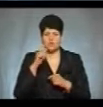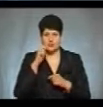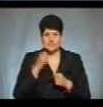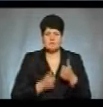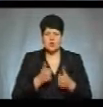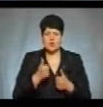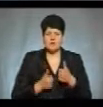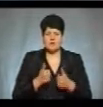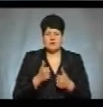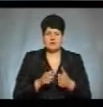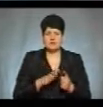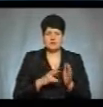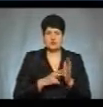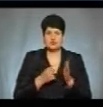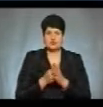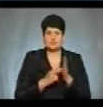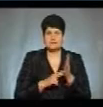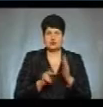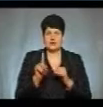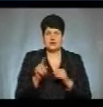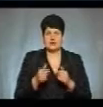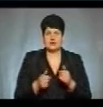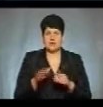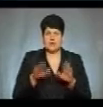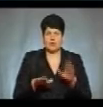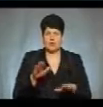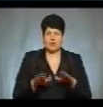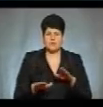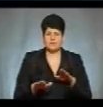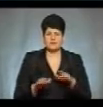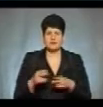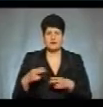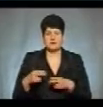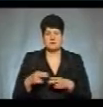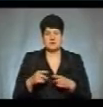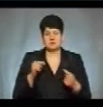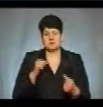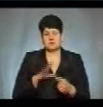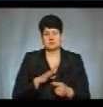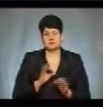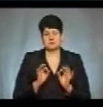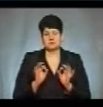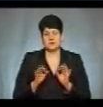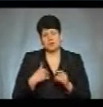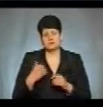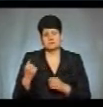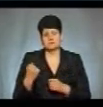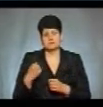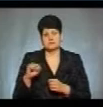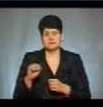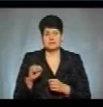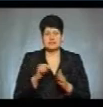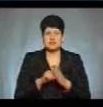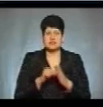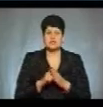у ваговій категорії 71 кілограм. Приїхав на область боротися, суперник був достойний. Але так переміг. Знаєш,